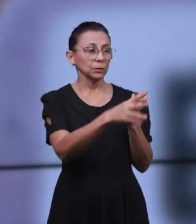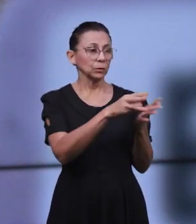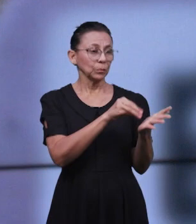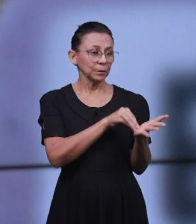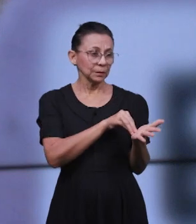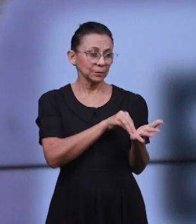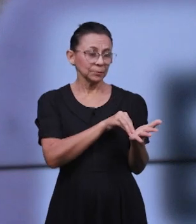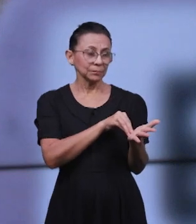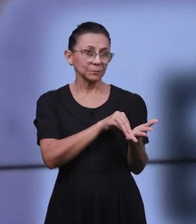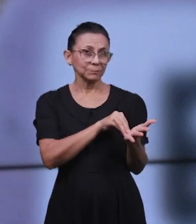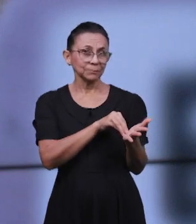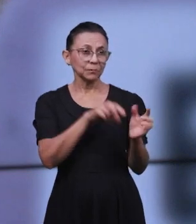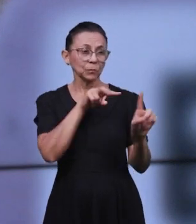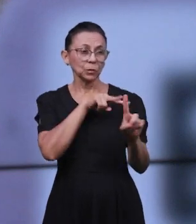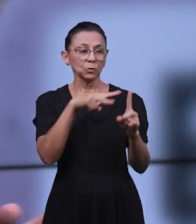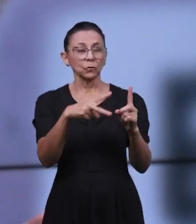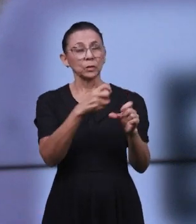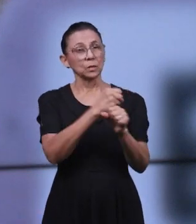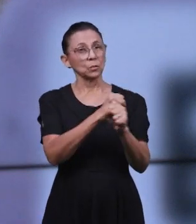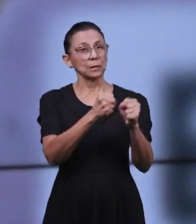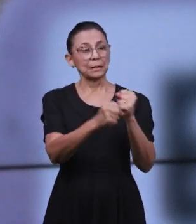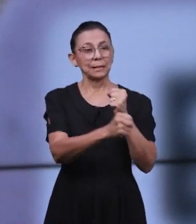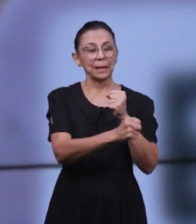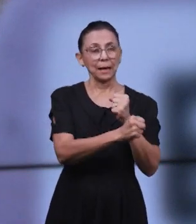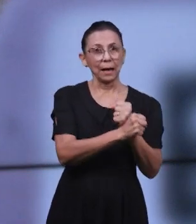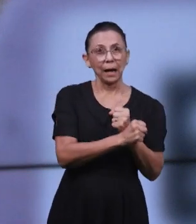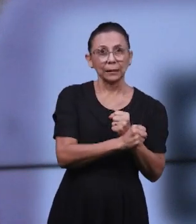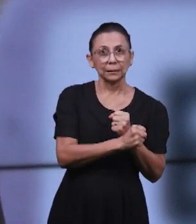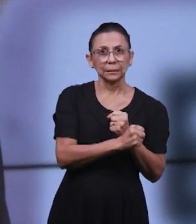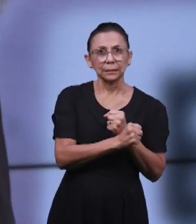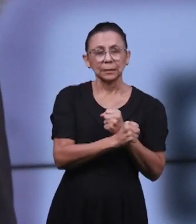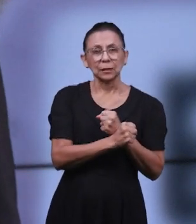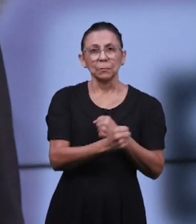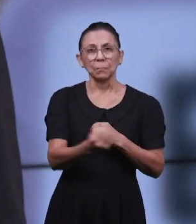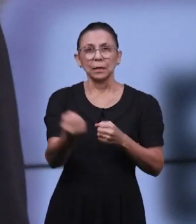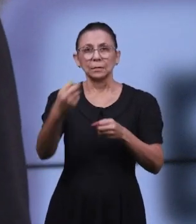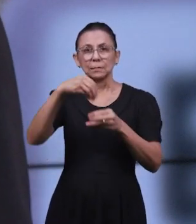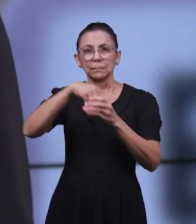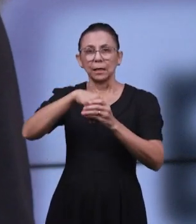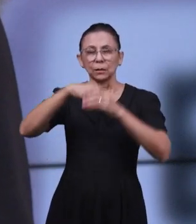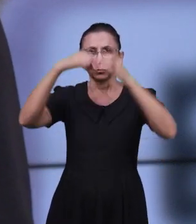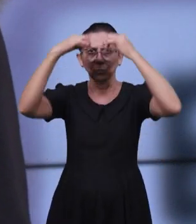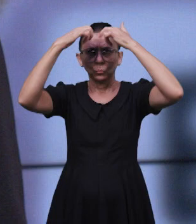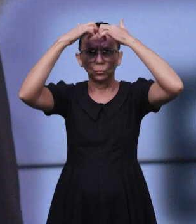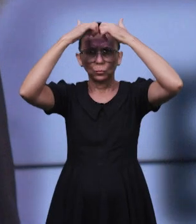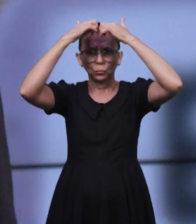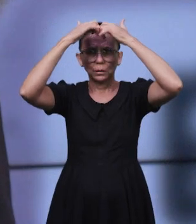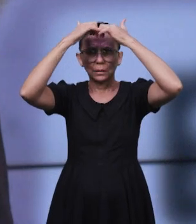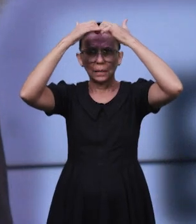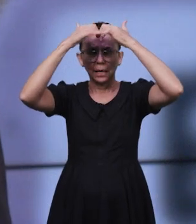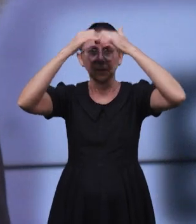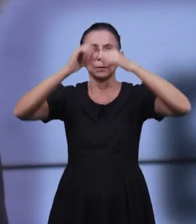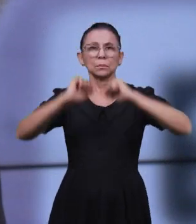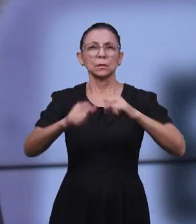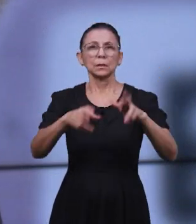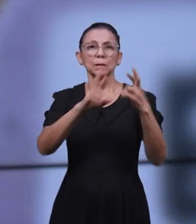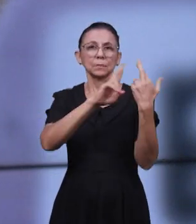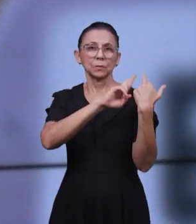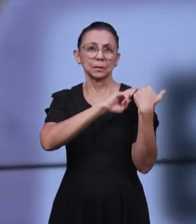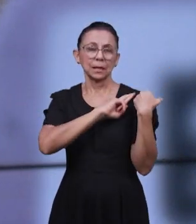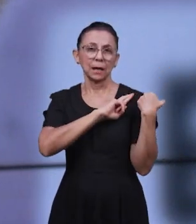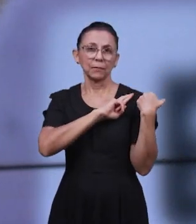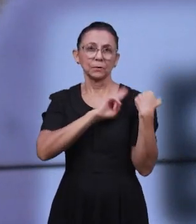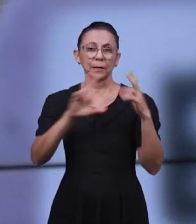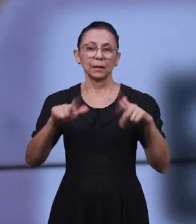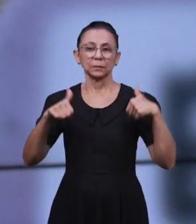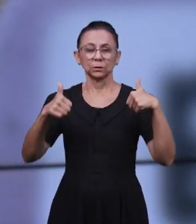signification sociale. Elles sont épargnées dans les principales zones du cerveau responsables pour les activités